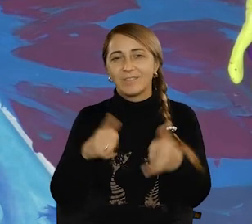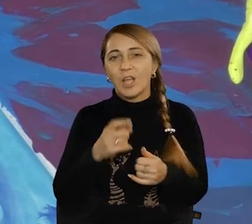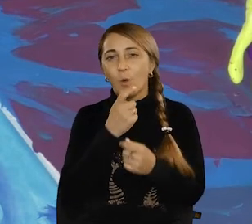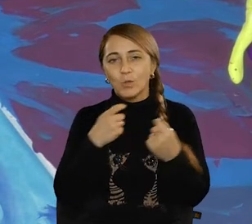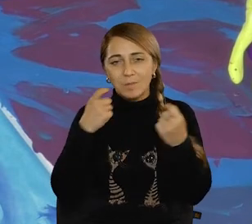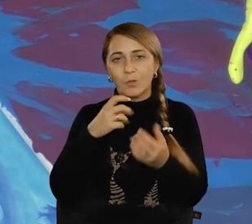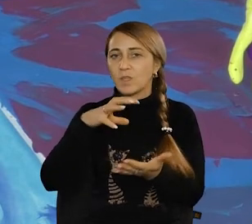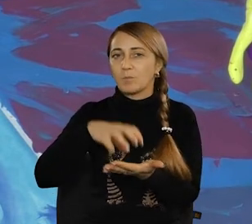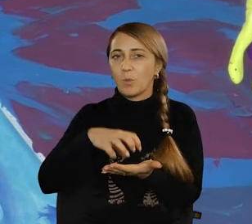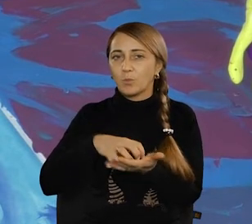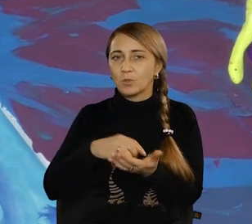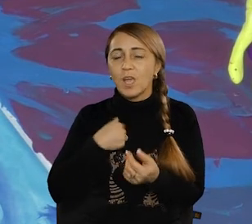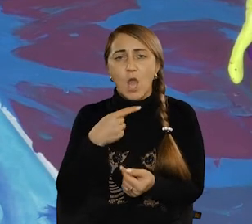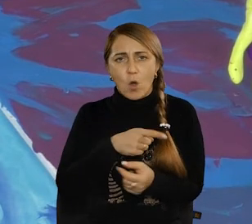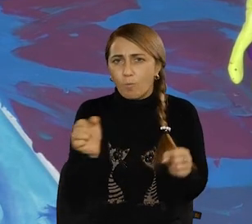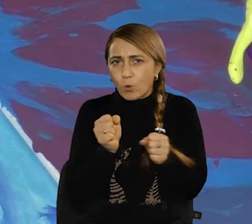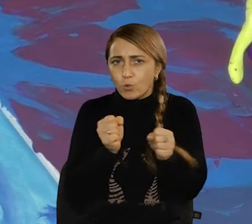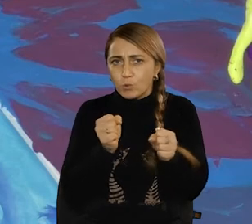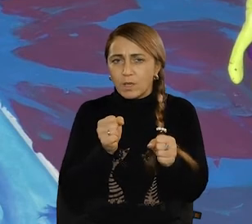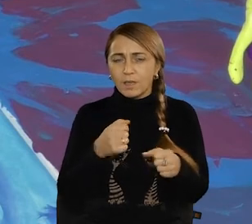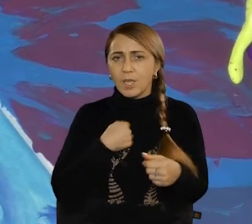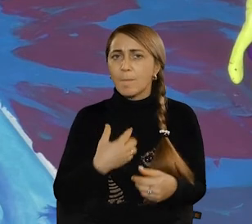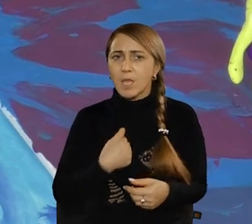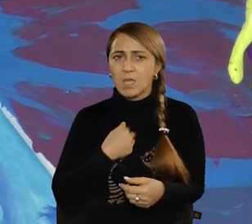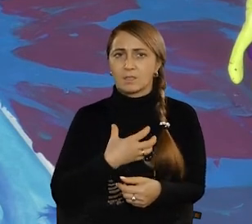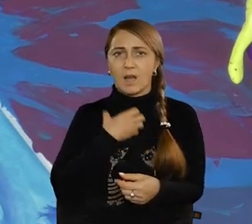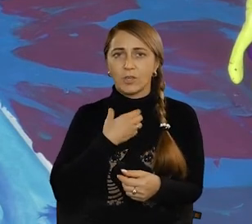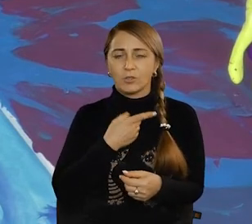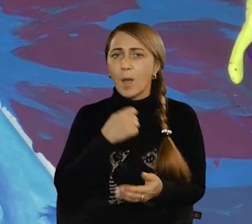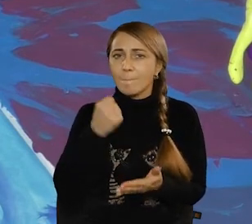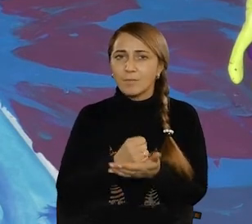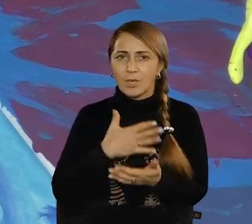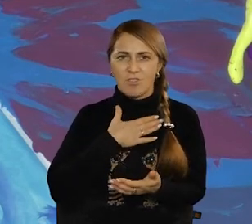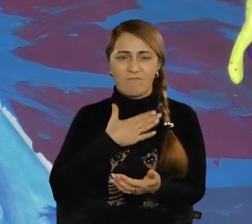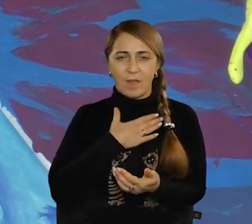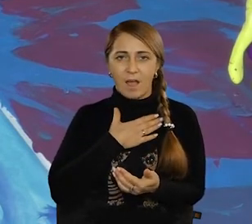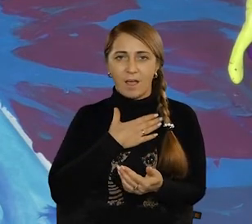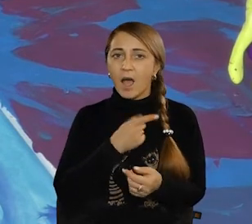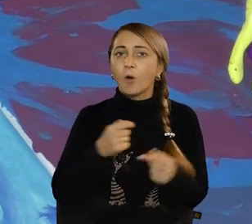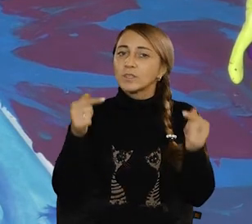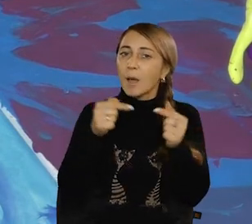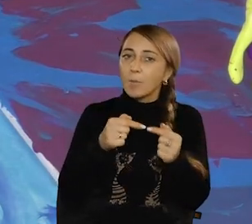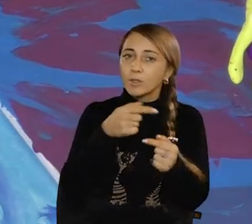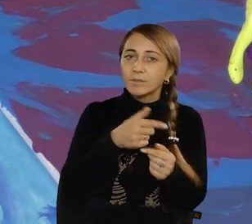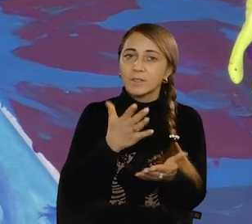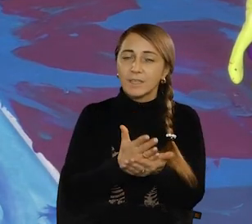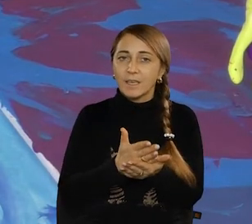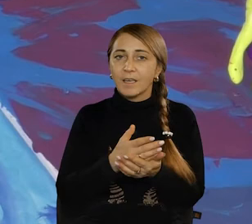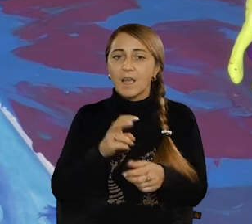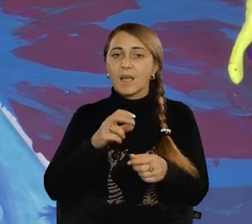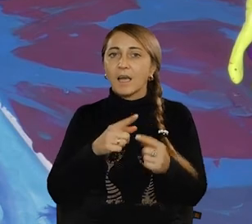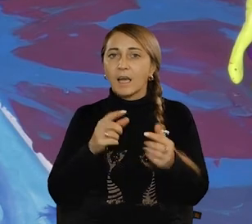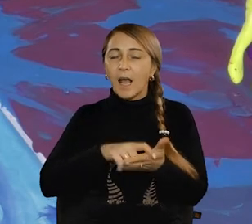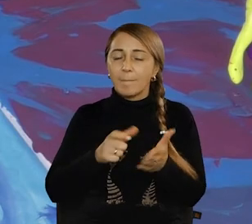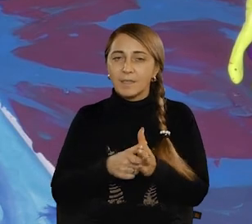усміхнулася пампушечка. Я його боюся. І мені страшно, підтвердив я. А ось навпроти нього знаходиться